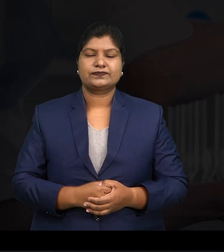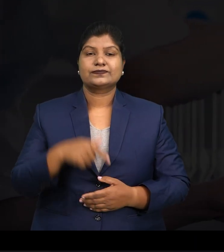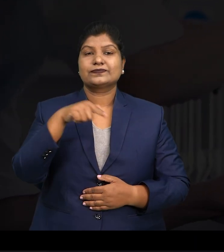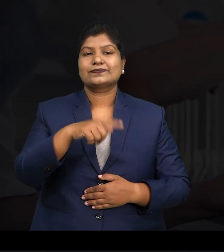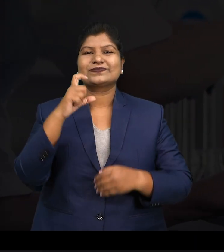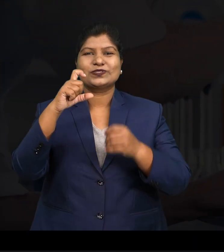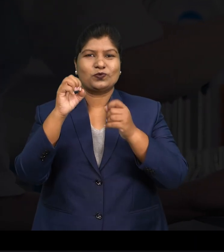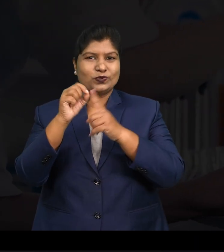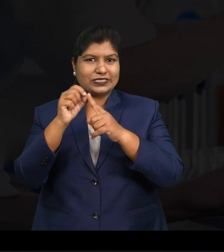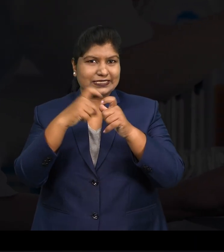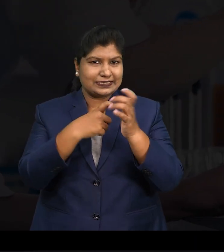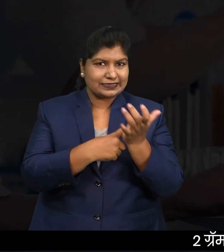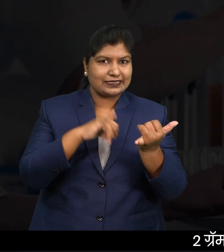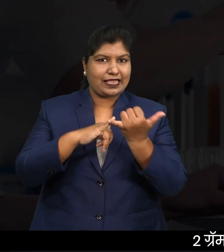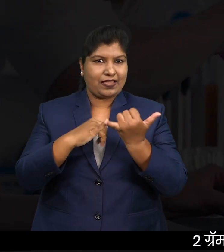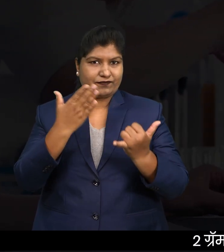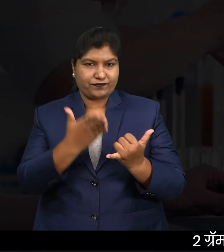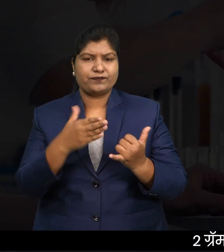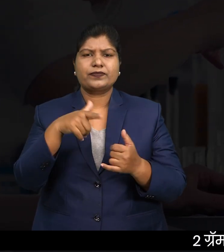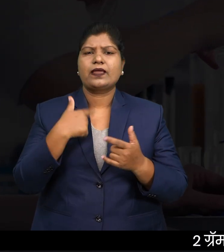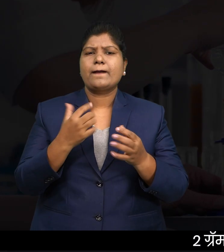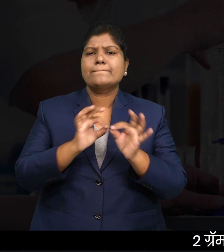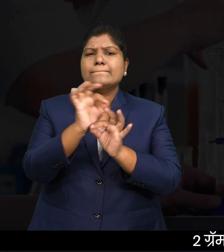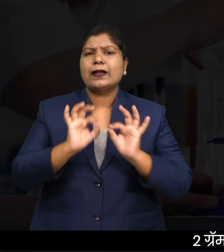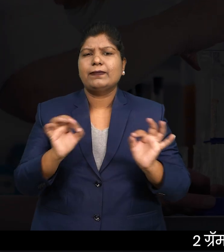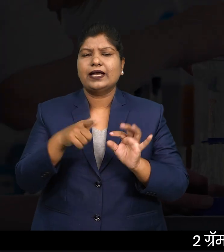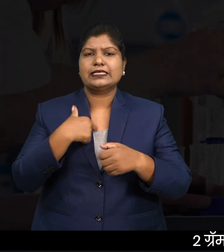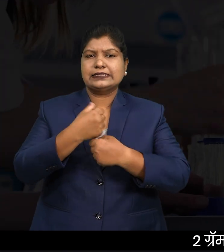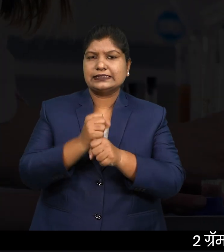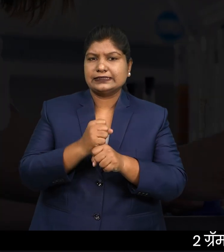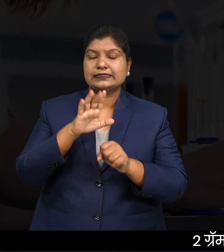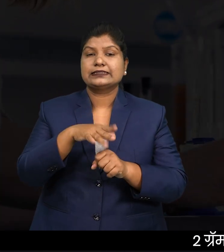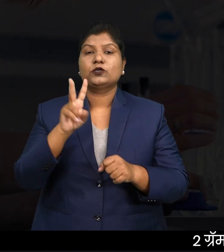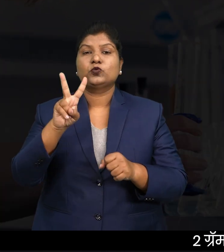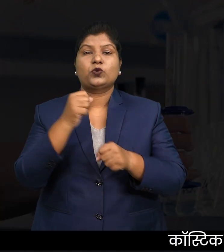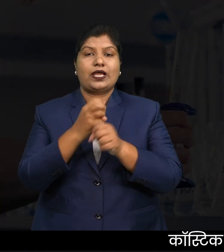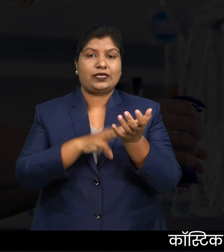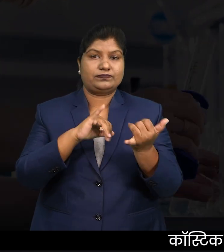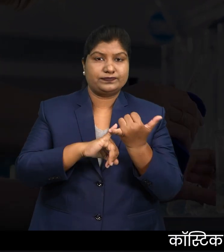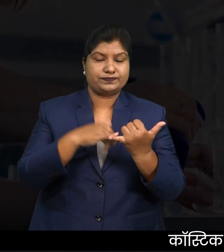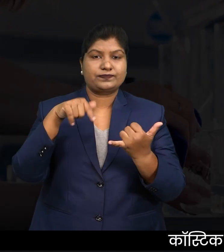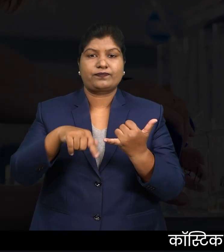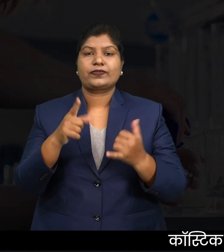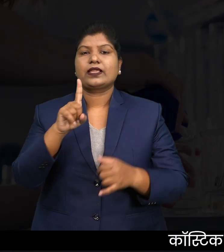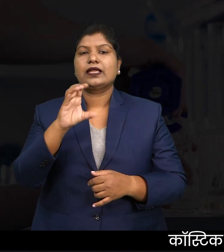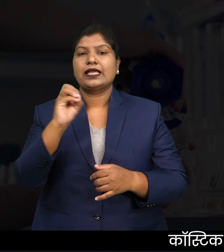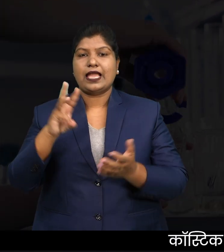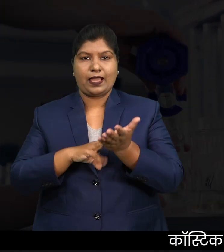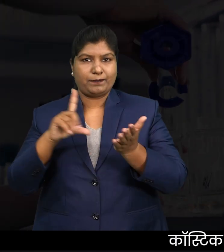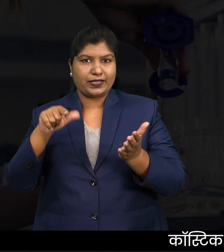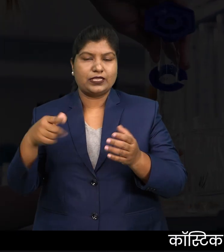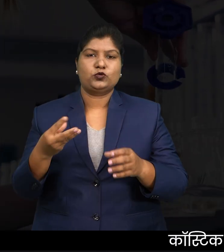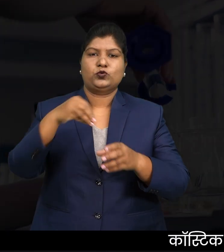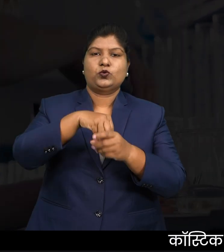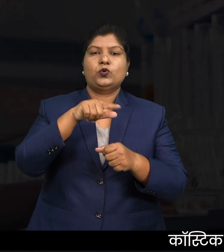100 मिली पाण्यात 2 ग्रॅम कॉपर सल्फेट विरघळवून कॉस्टिक सल्फेट द्रावण